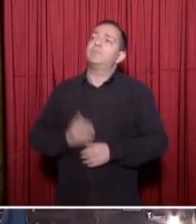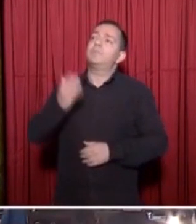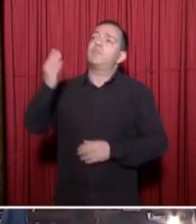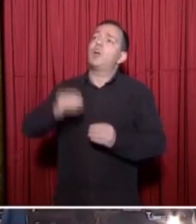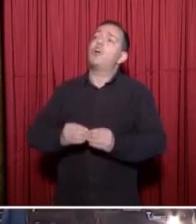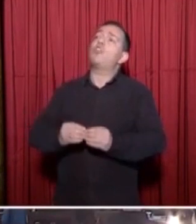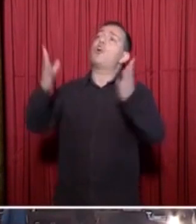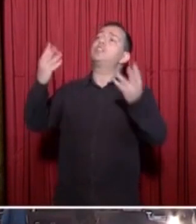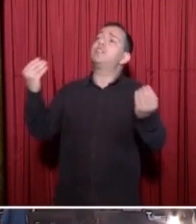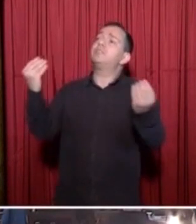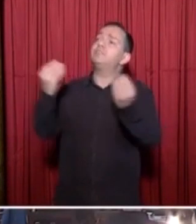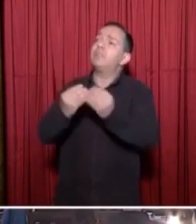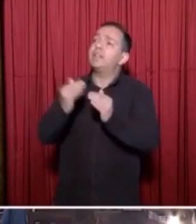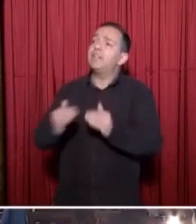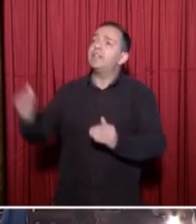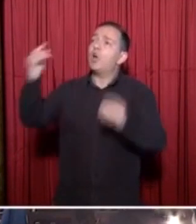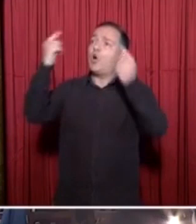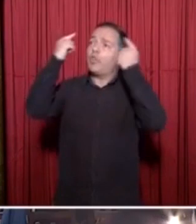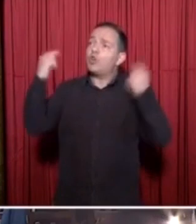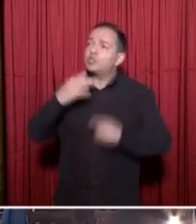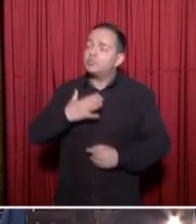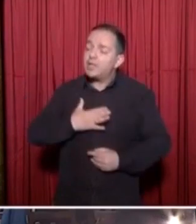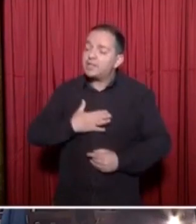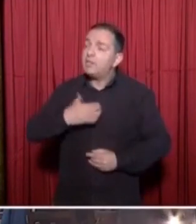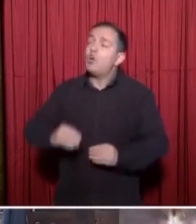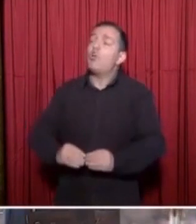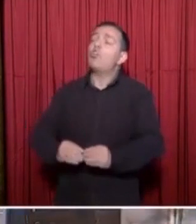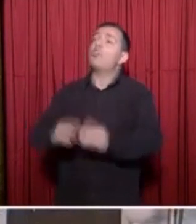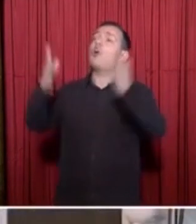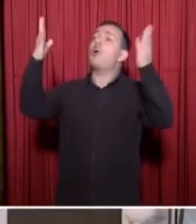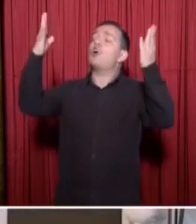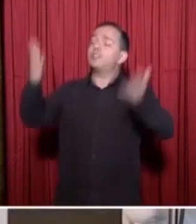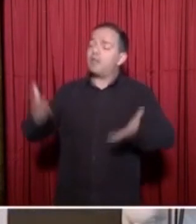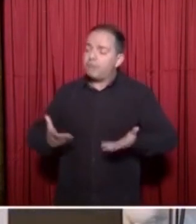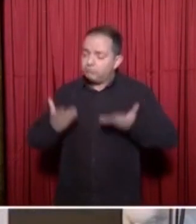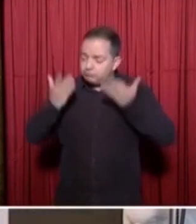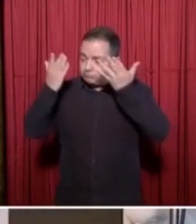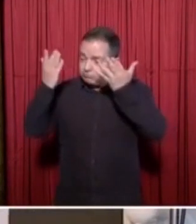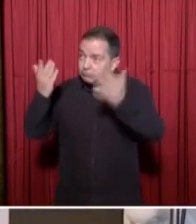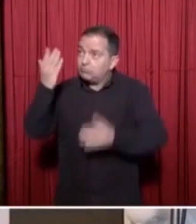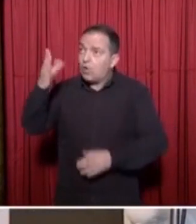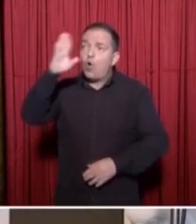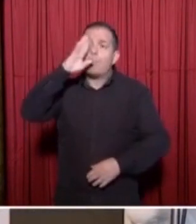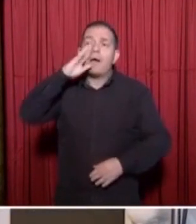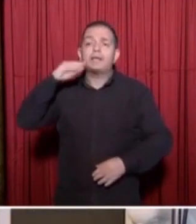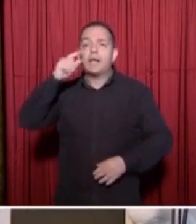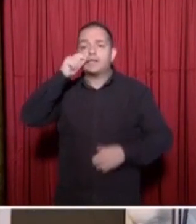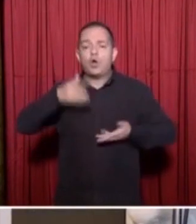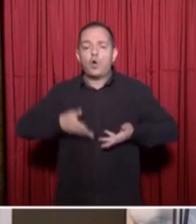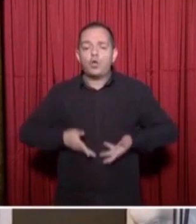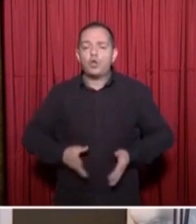Σι δόξα πρέπει, Κύριε ο Θεός ημών, και σι την δόξα να αναπέμπομεν, το Πατρί και το